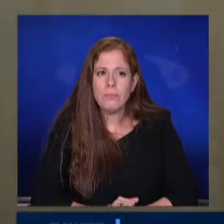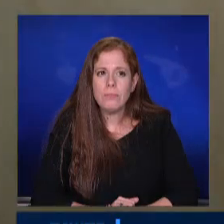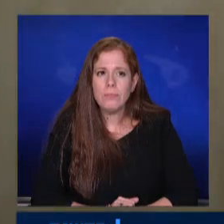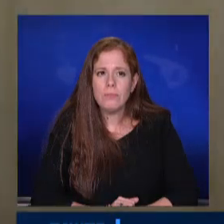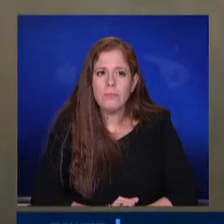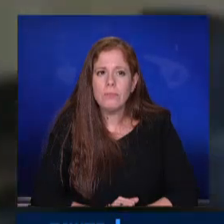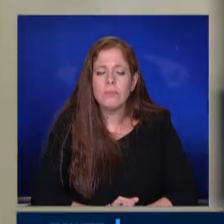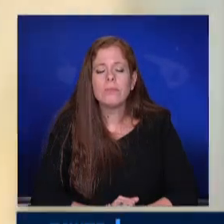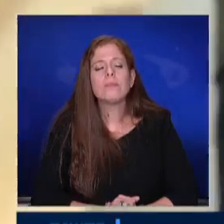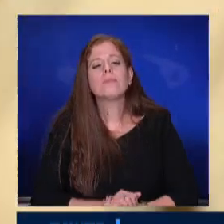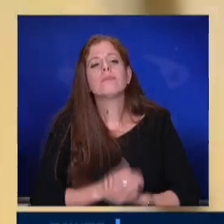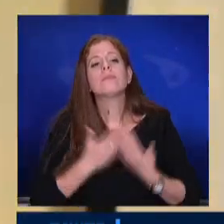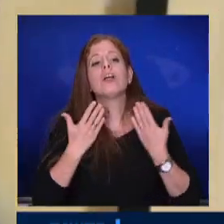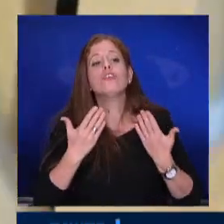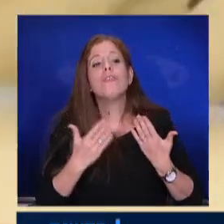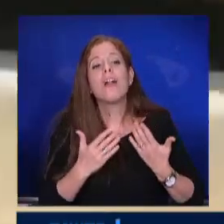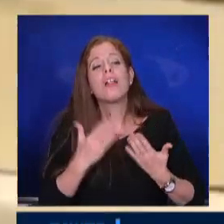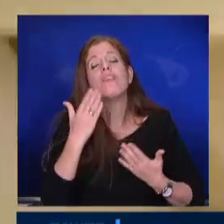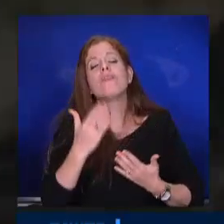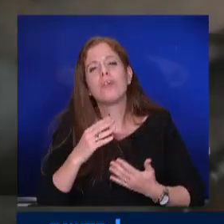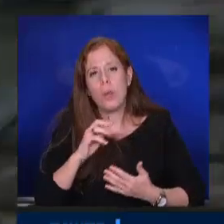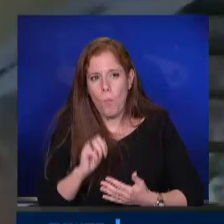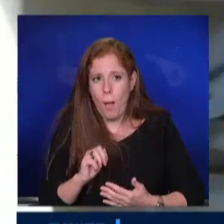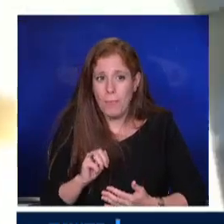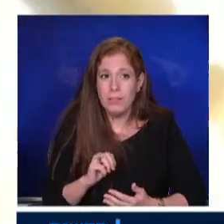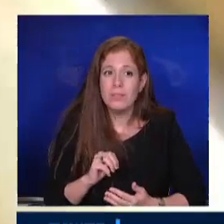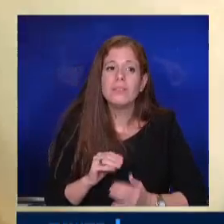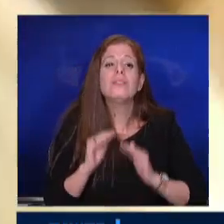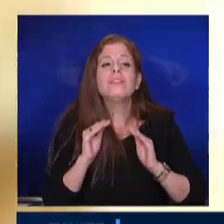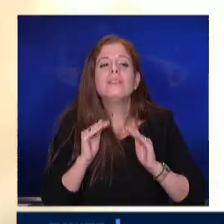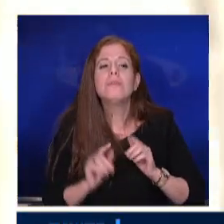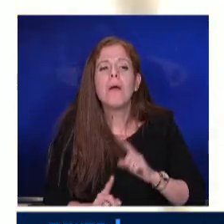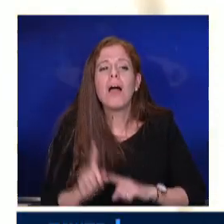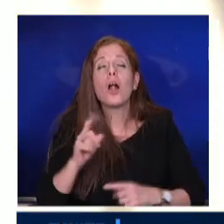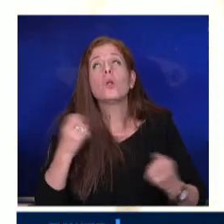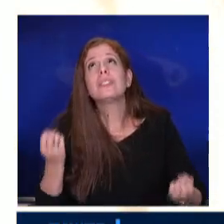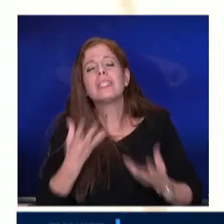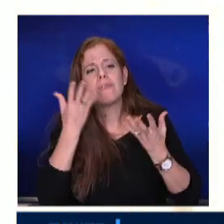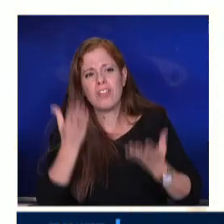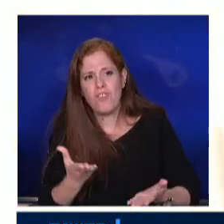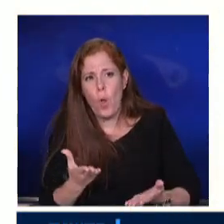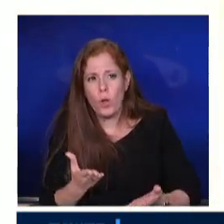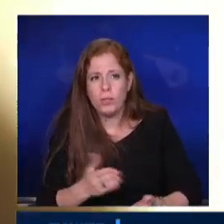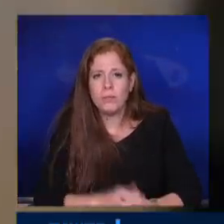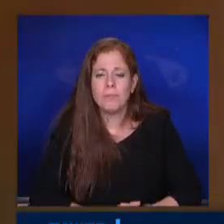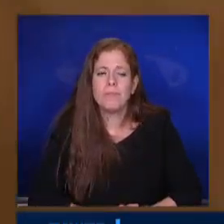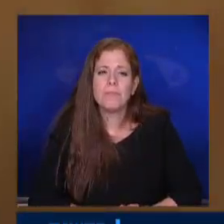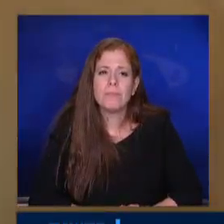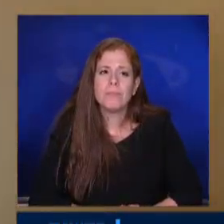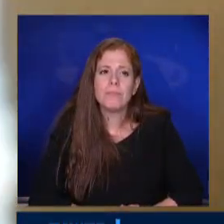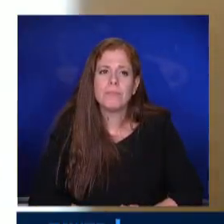على سيدنا محمد وعلى اله وصحبه وسلم. بسم الله ما شاء الله لا حول ولا قوه الا بالله. الله اكبر الله